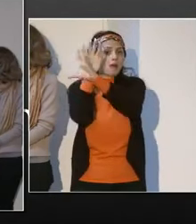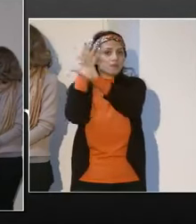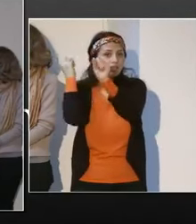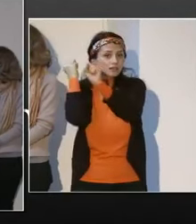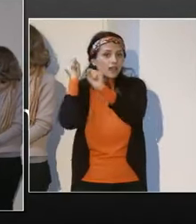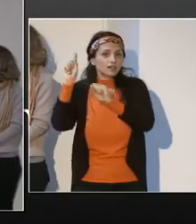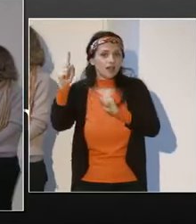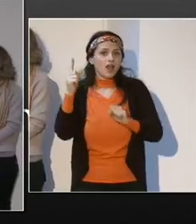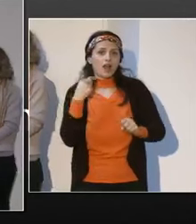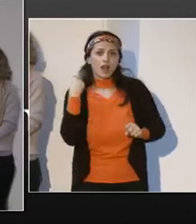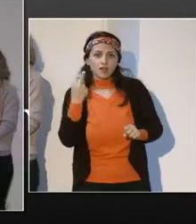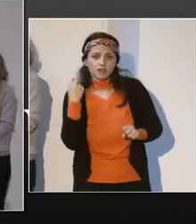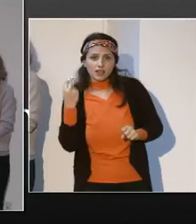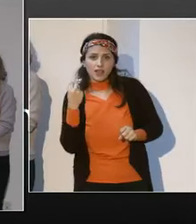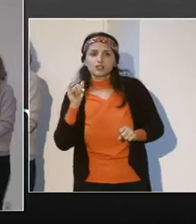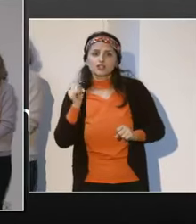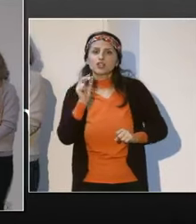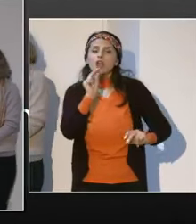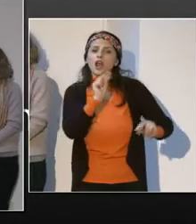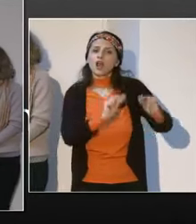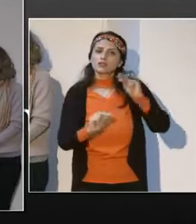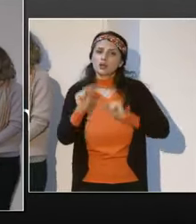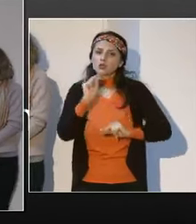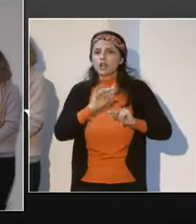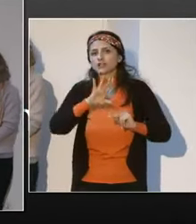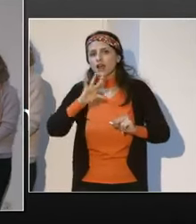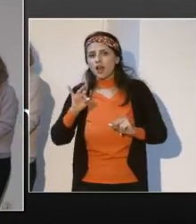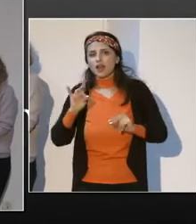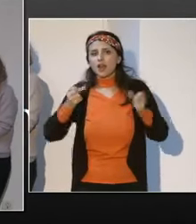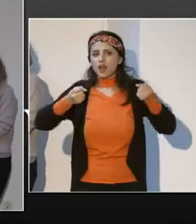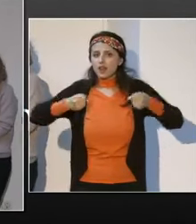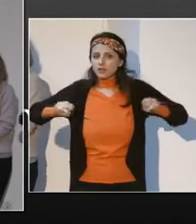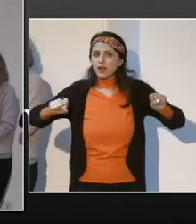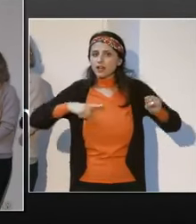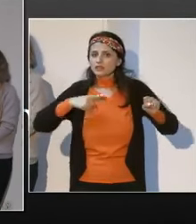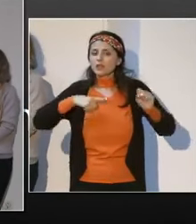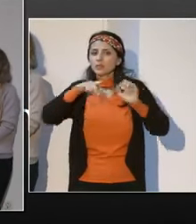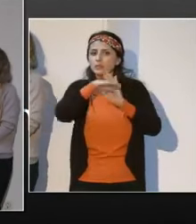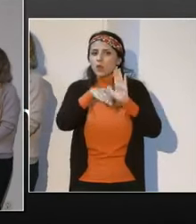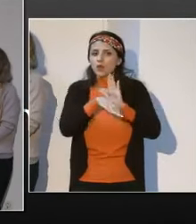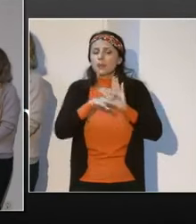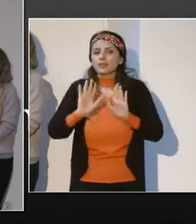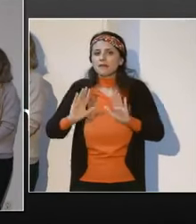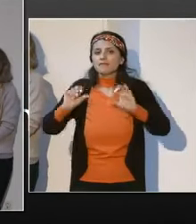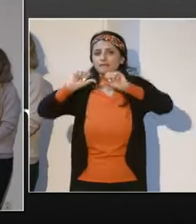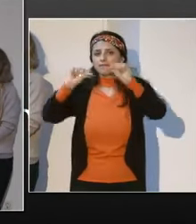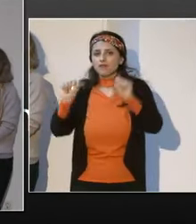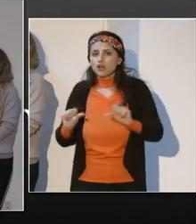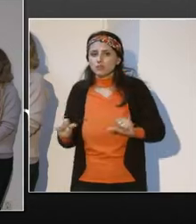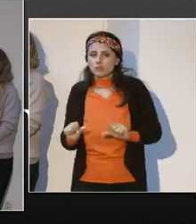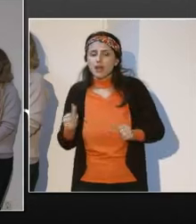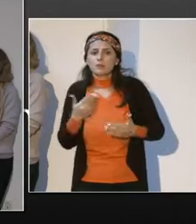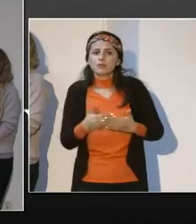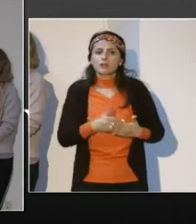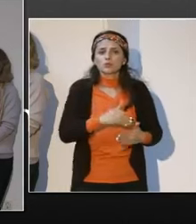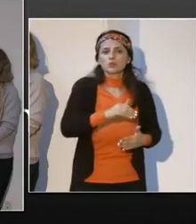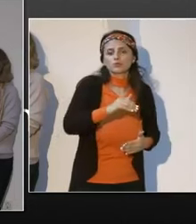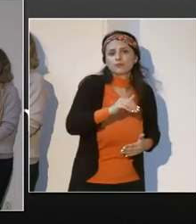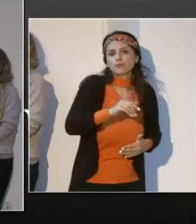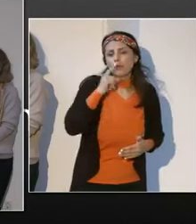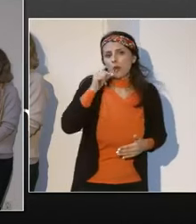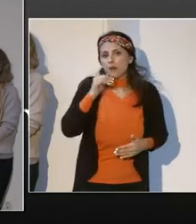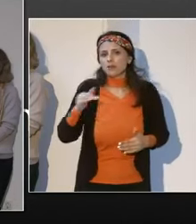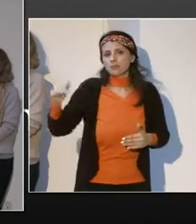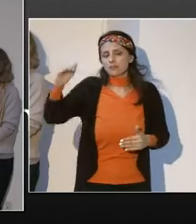de exemplu ca asociatia eliberare este implementat programul de formare în domeniul traficului de persoane si el